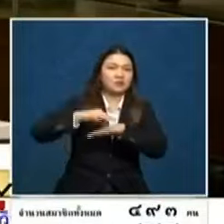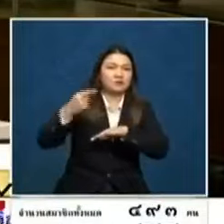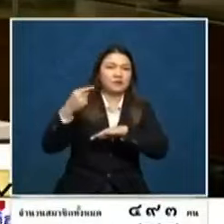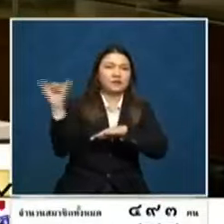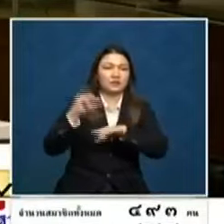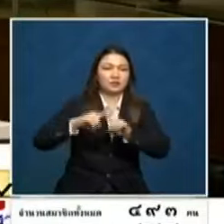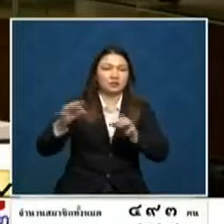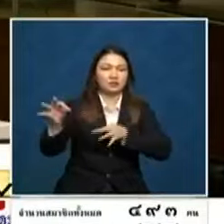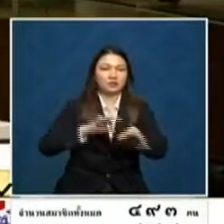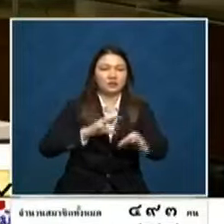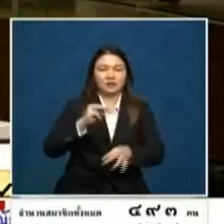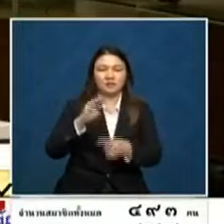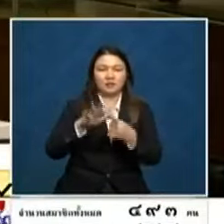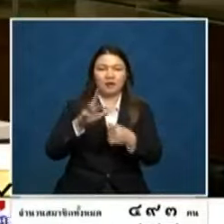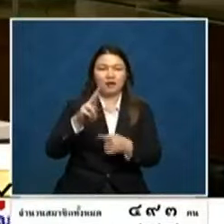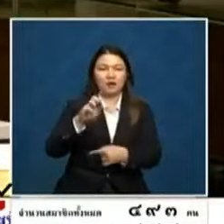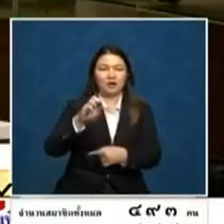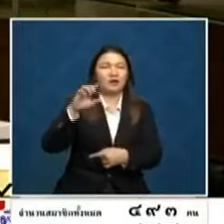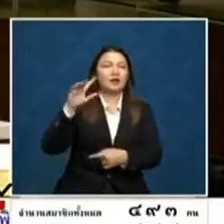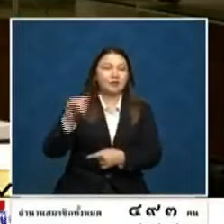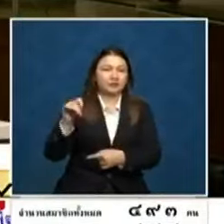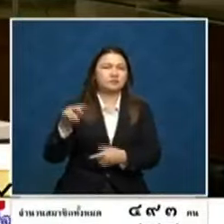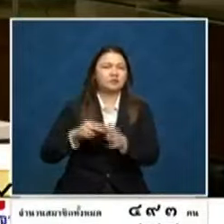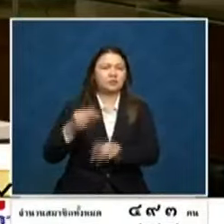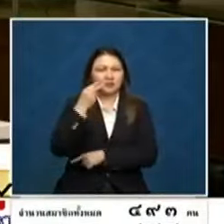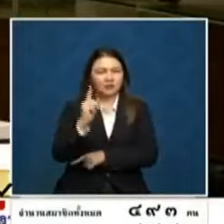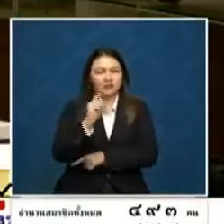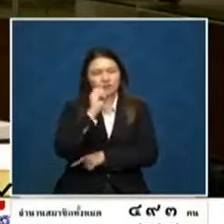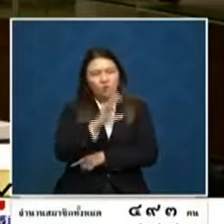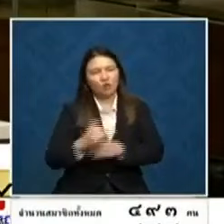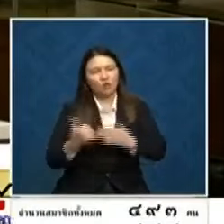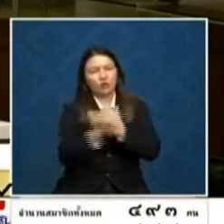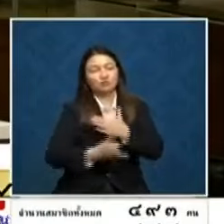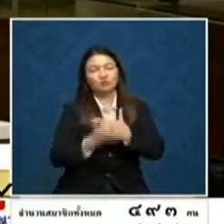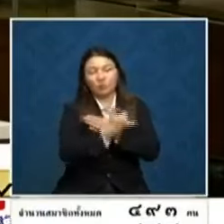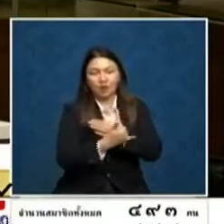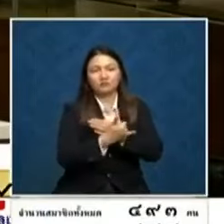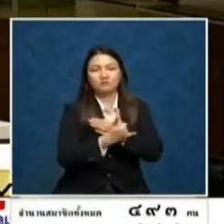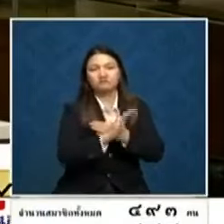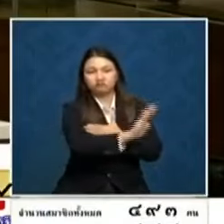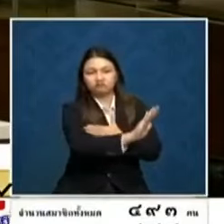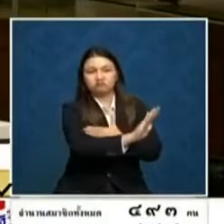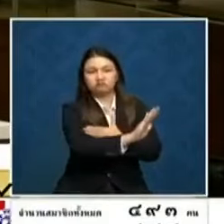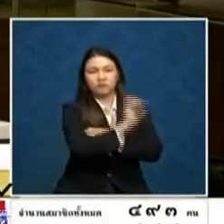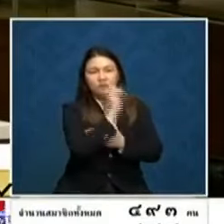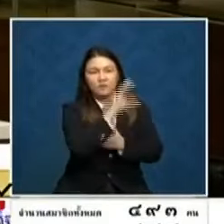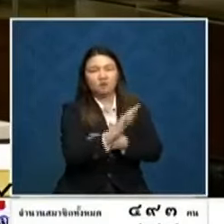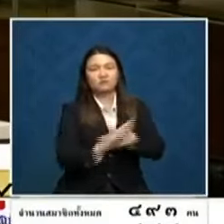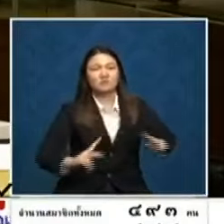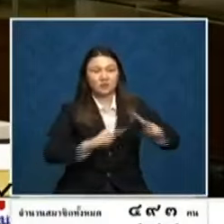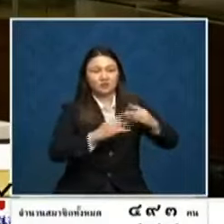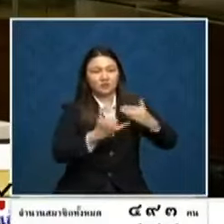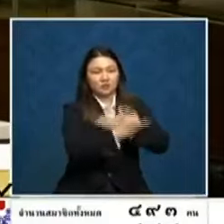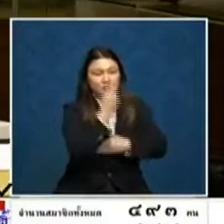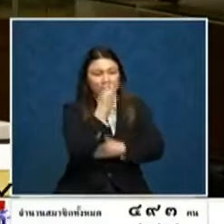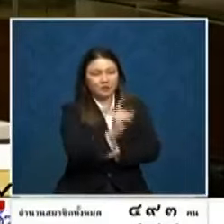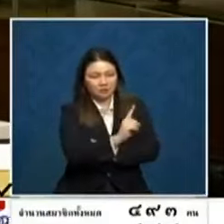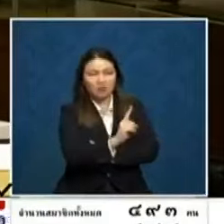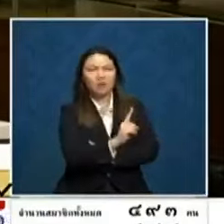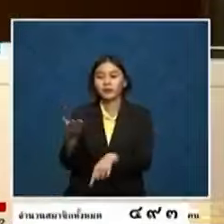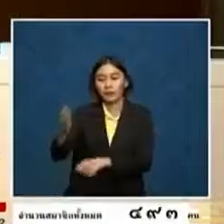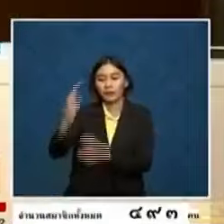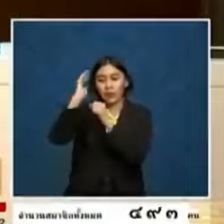ายเนี่ยแล้วแต่มาตราไหนไงแต่ผมเชื่อว่าที่ท่านผู้ชมอยากรู้ก็คือหนึ่งเงินโครงการเติมเงินหมื่นเนี่ยจะกระทบไหมจะผ่